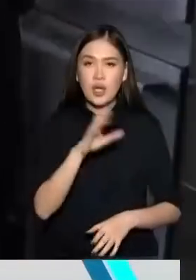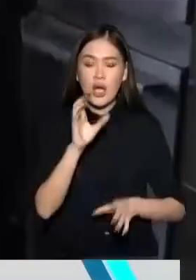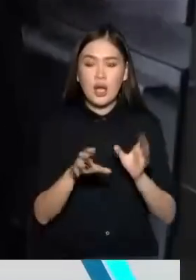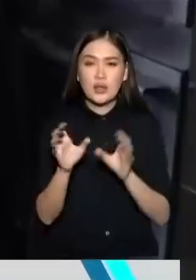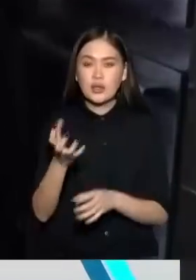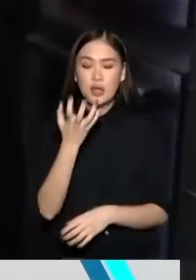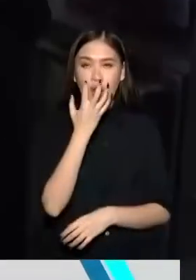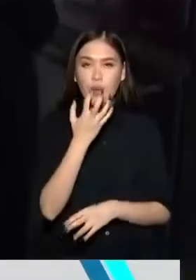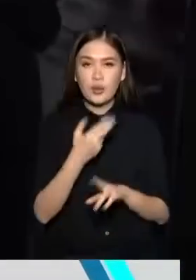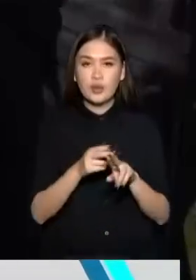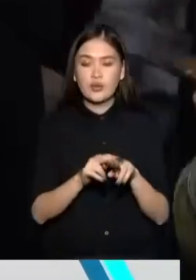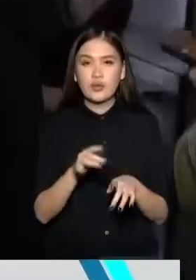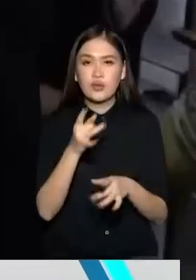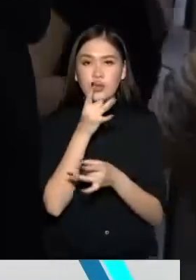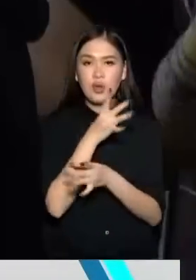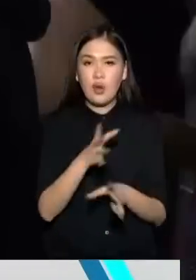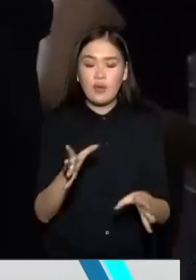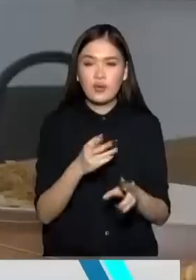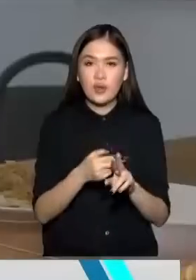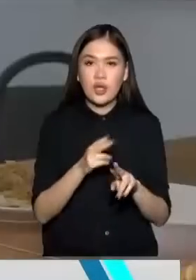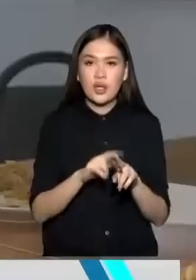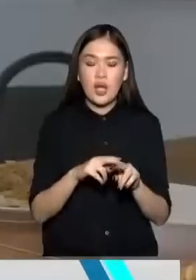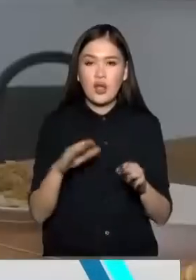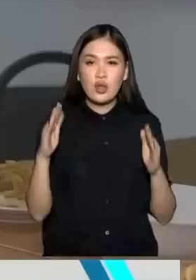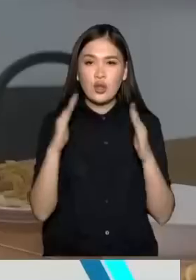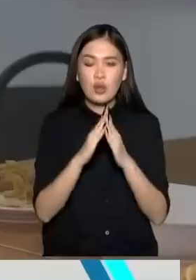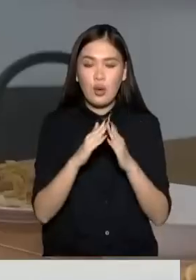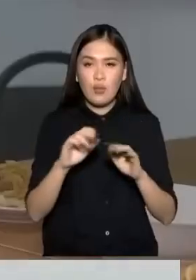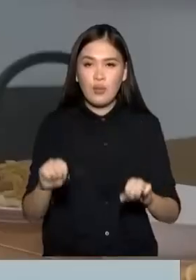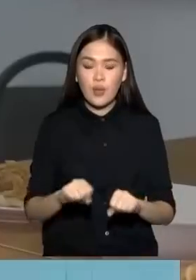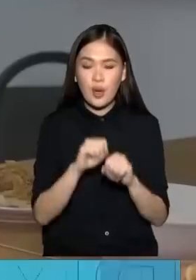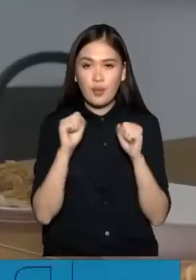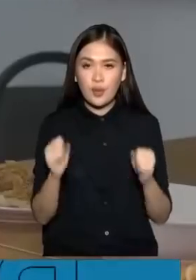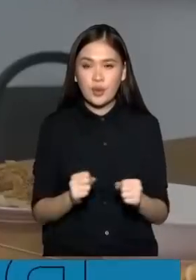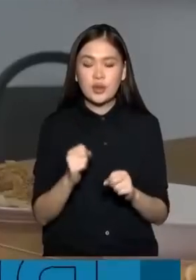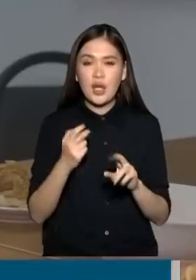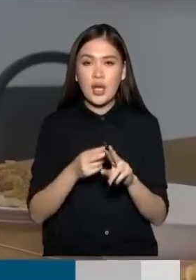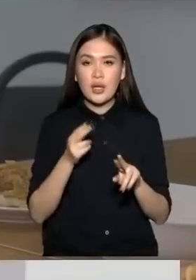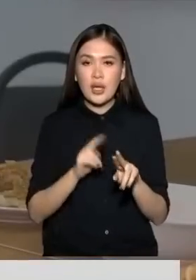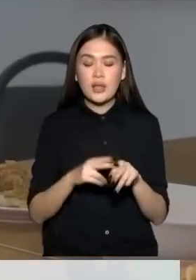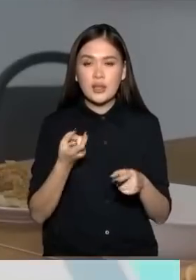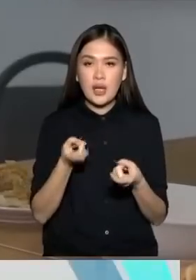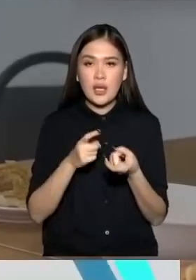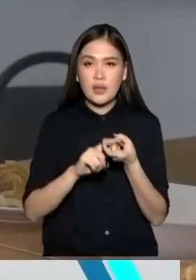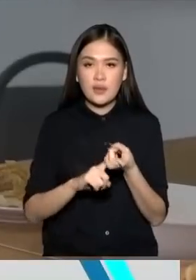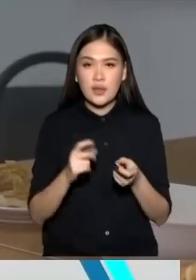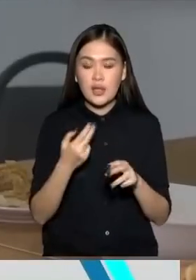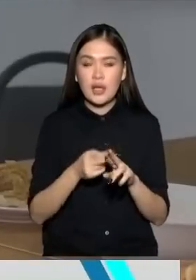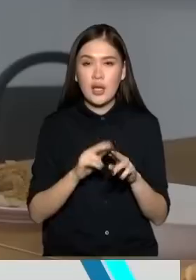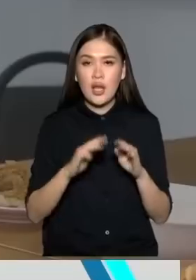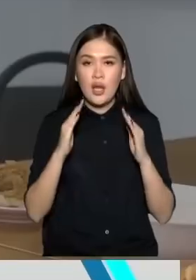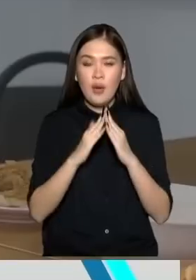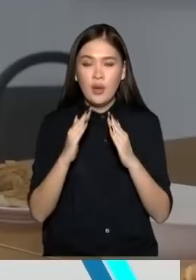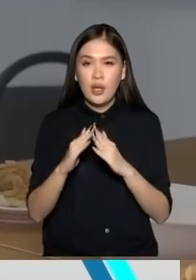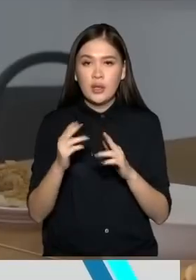но все равно обогреватель дом очень промерз и уже соответственно Тем более у нас дома